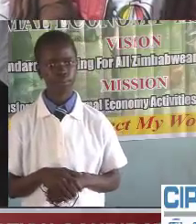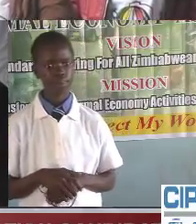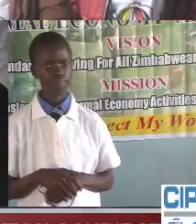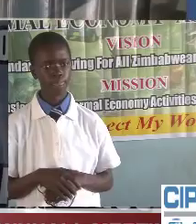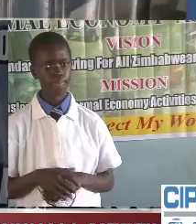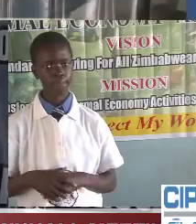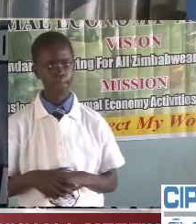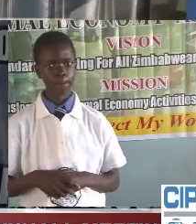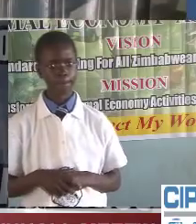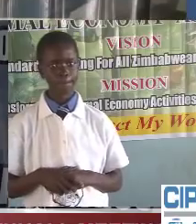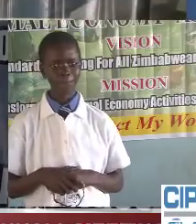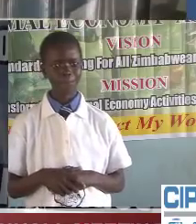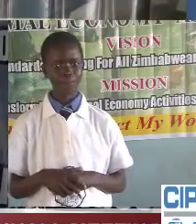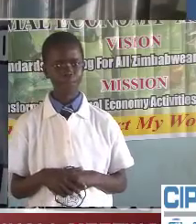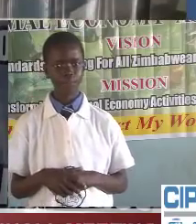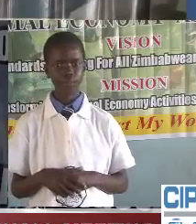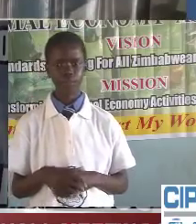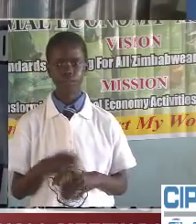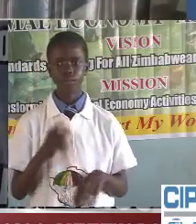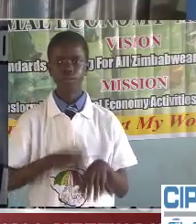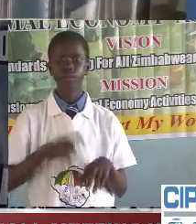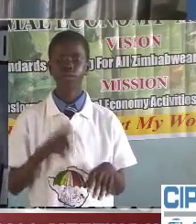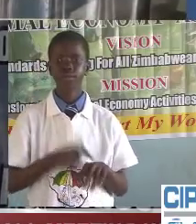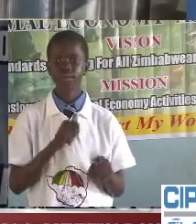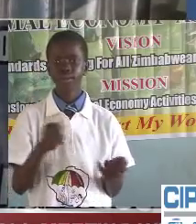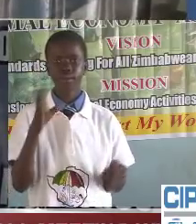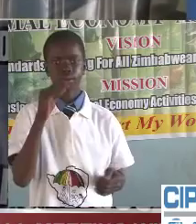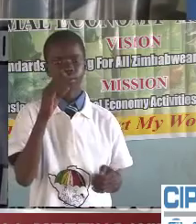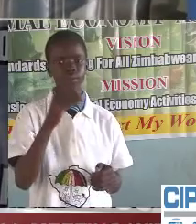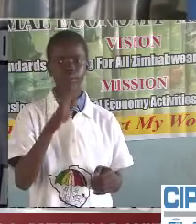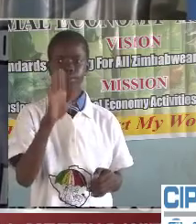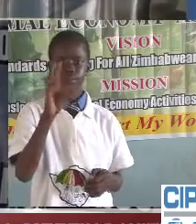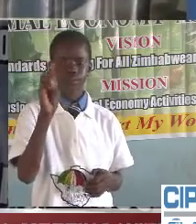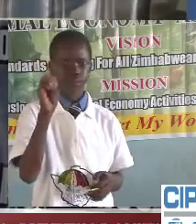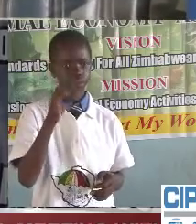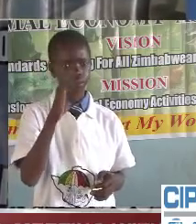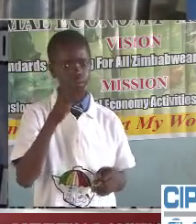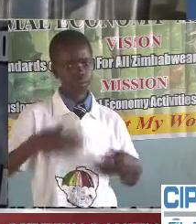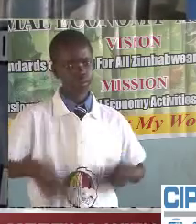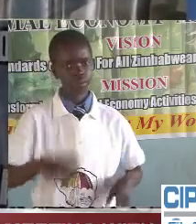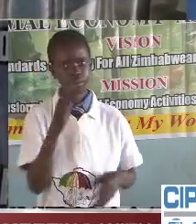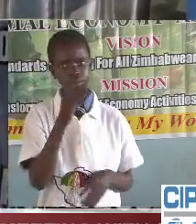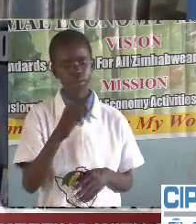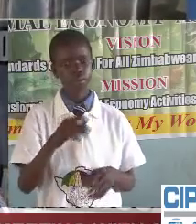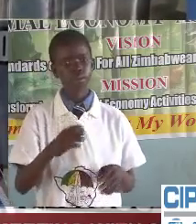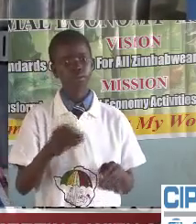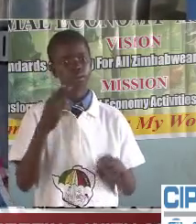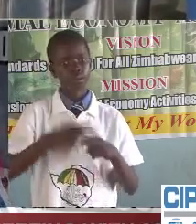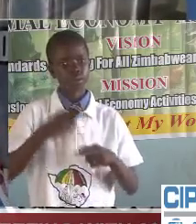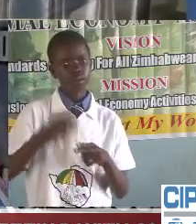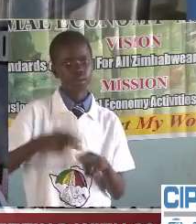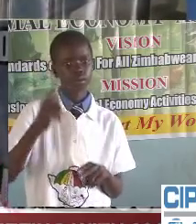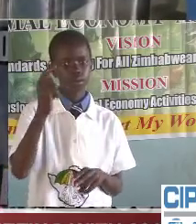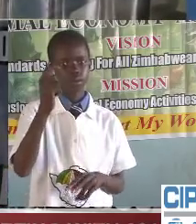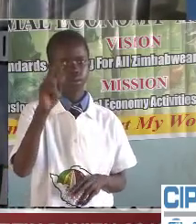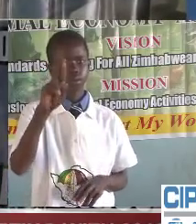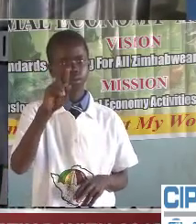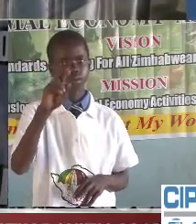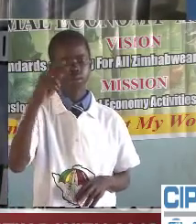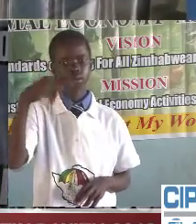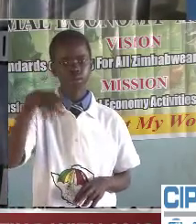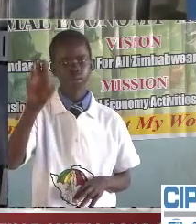ina ndiri pedzi nguva yakanyanya ndoda kusvika pa 5 minutes chaipo. Ini ndoitwa Trust Maka.